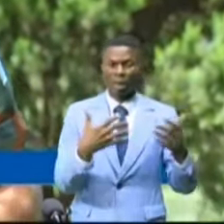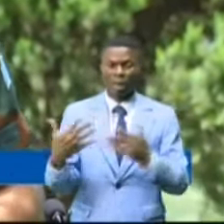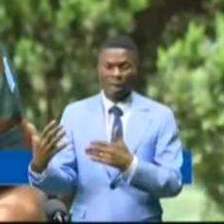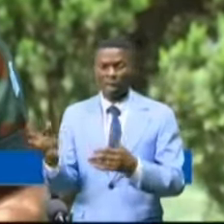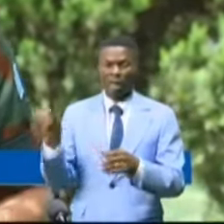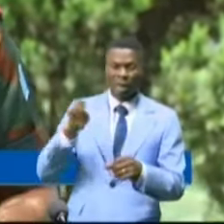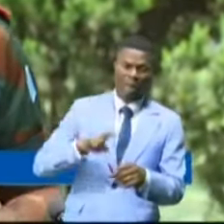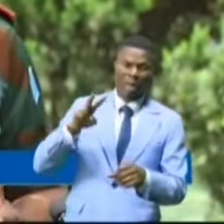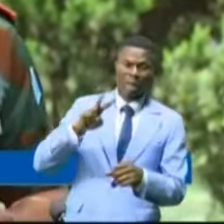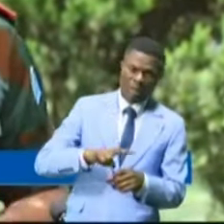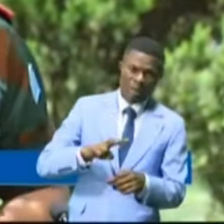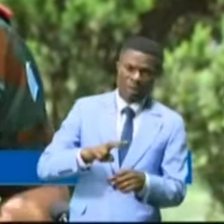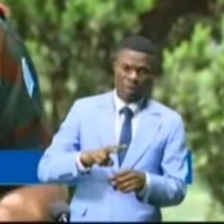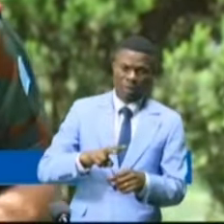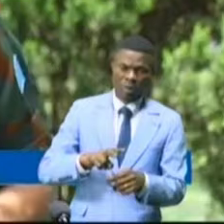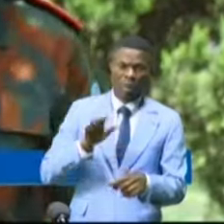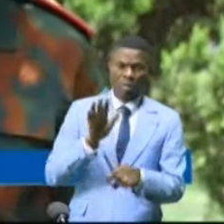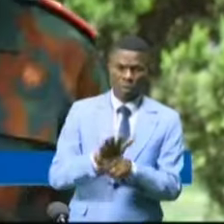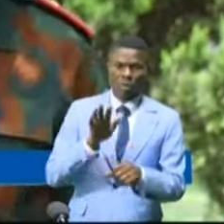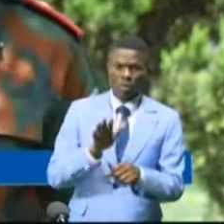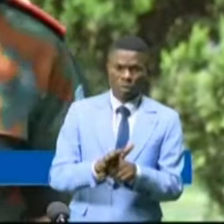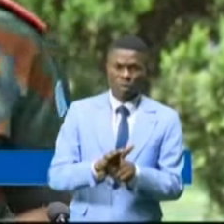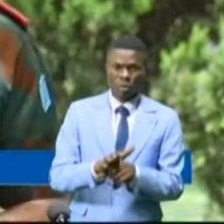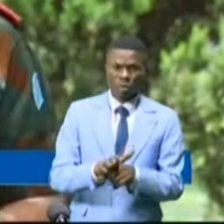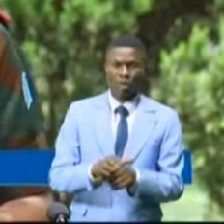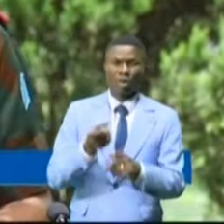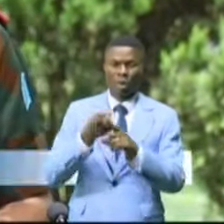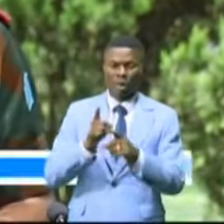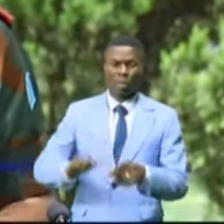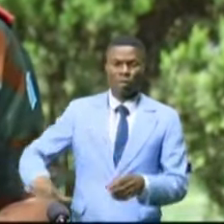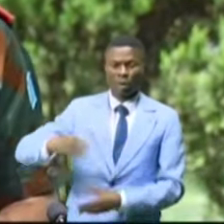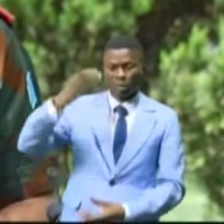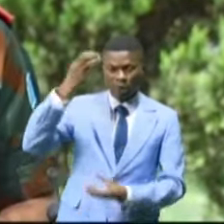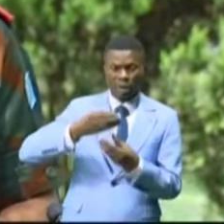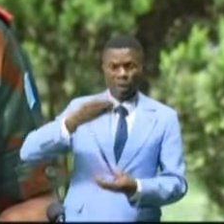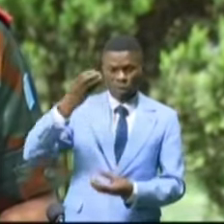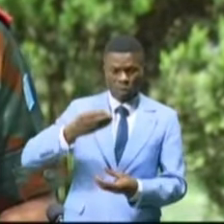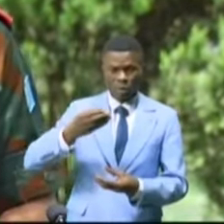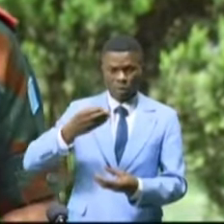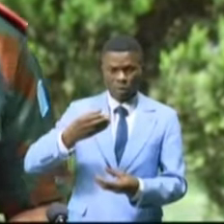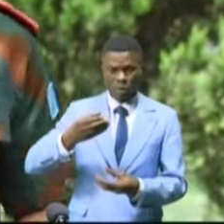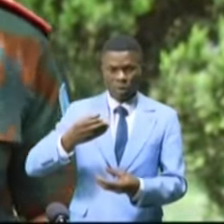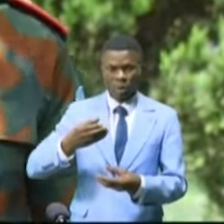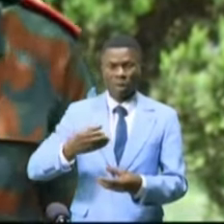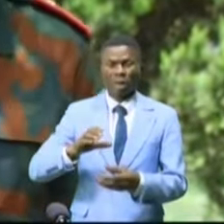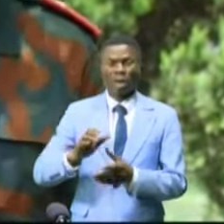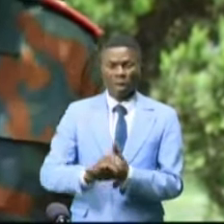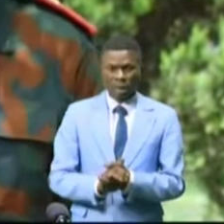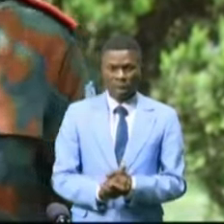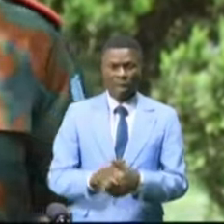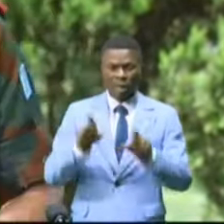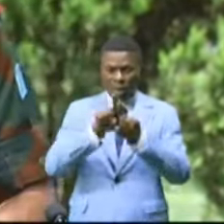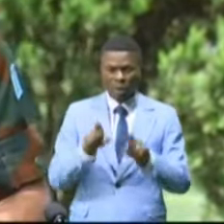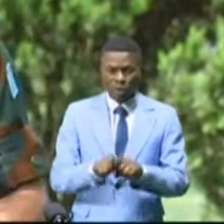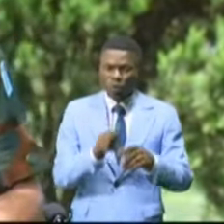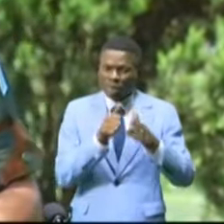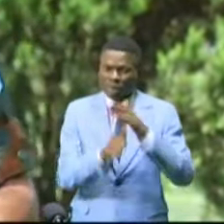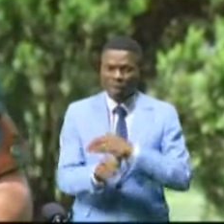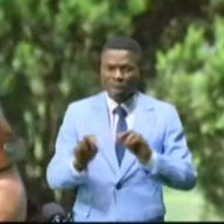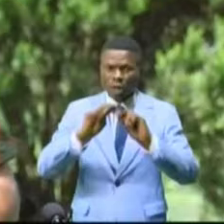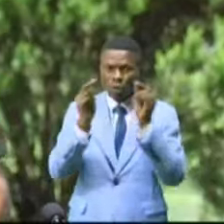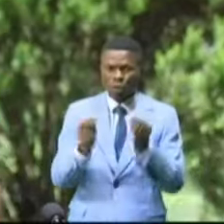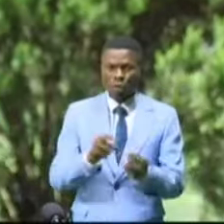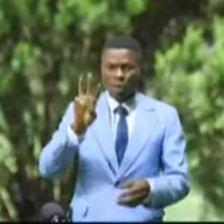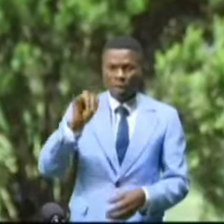d'agression perpétré par le Rwanda et ses pantins du M23 pour